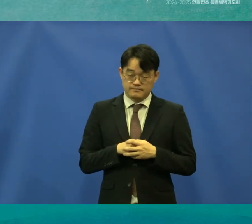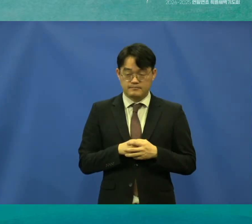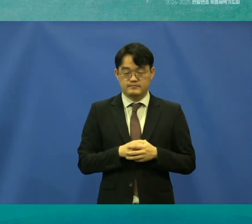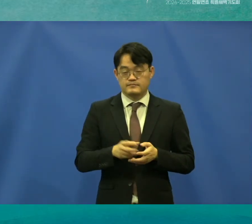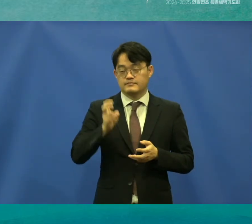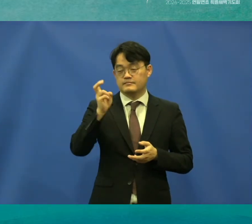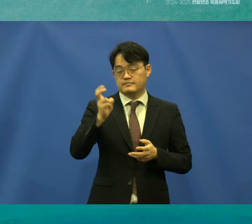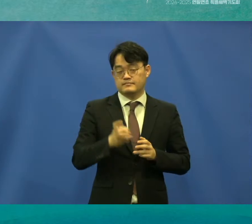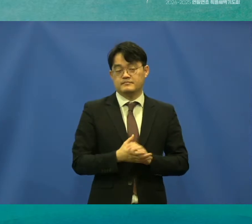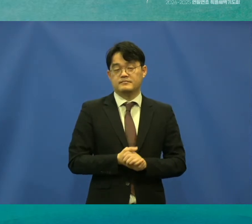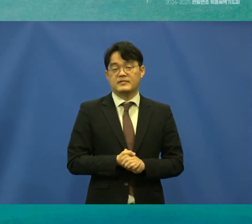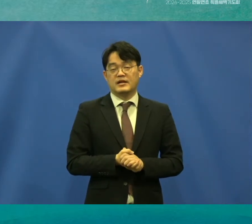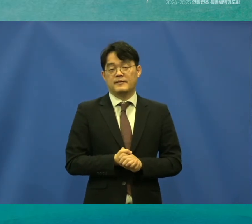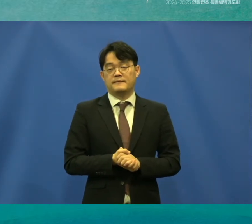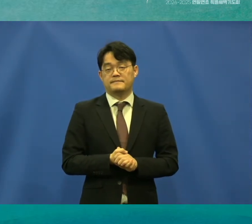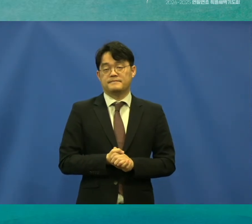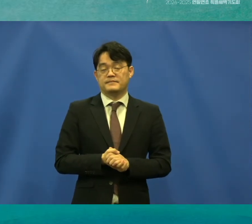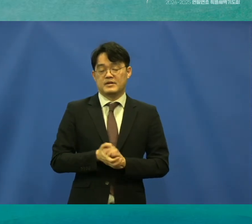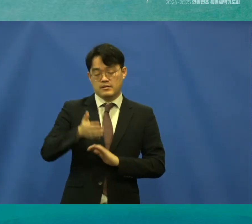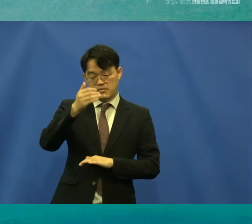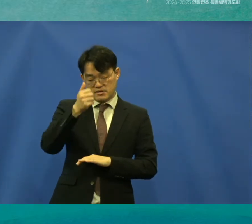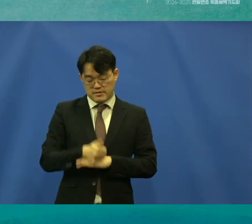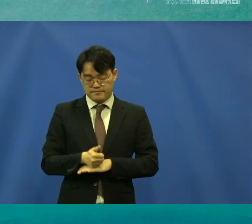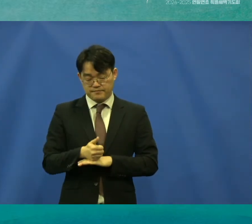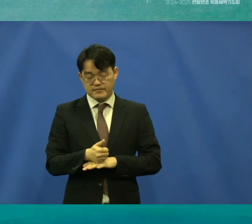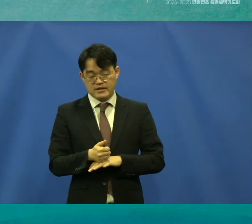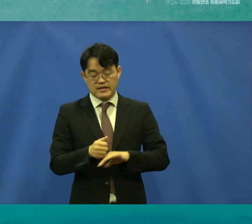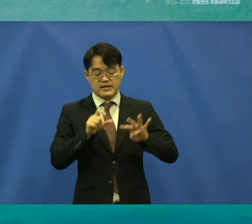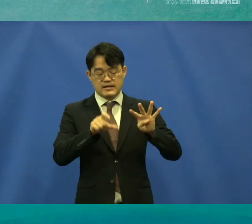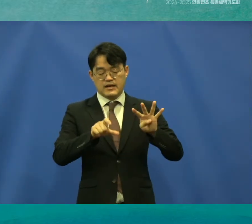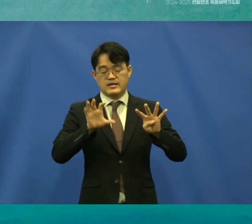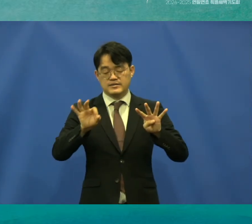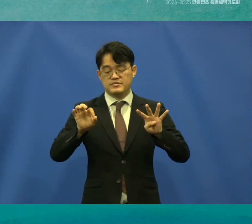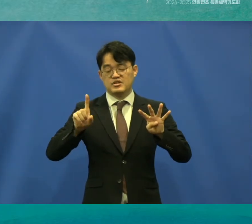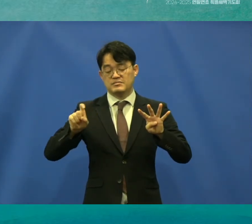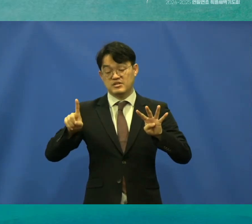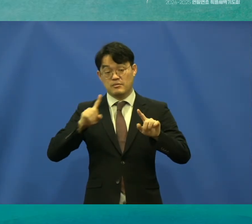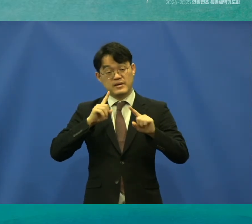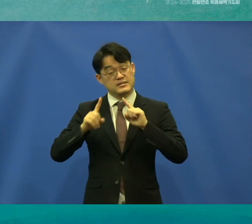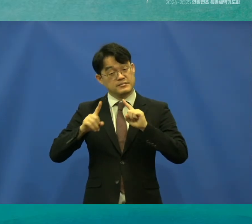마지막 두 구절에서 하나님의 마음이 드러났기 때문입니다.